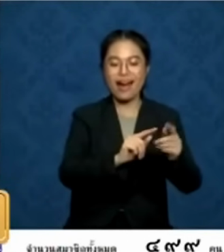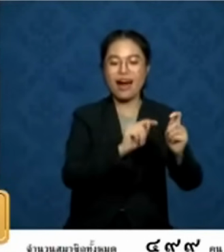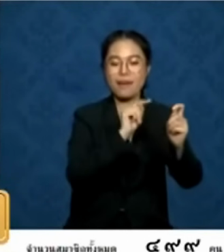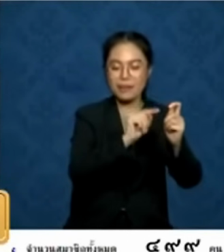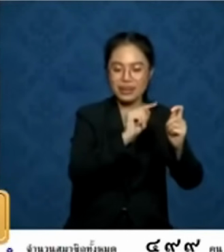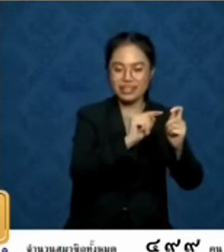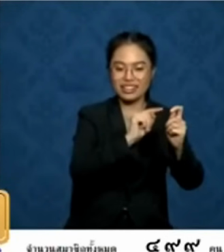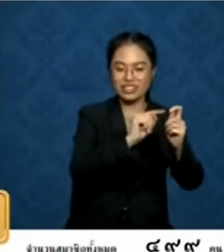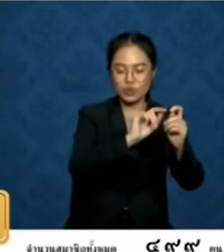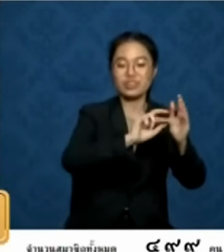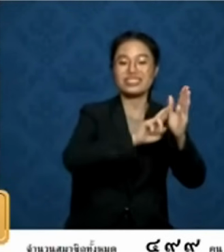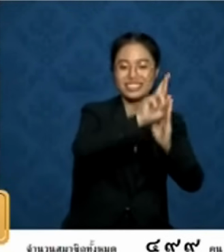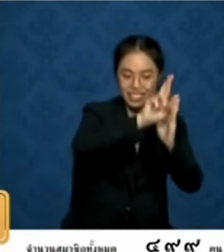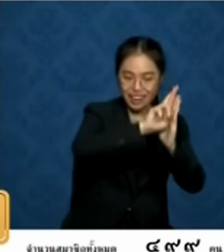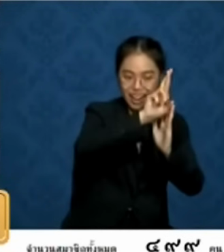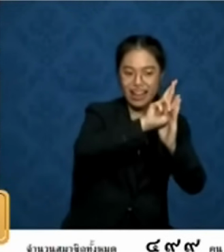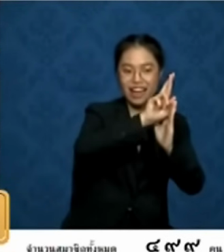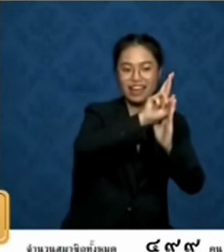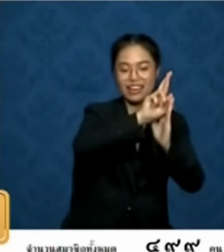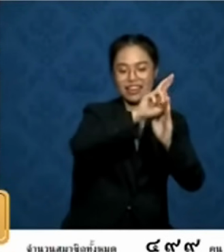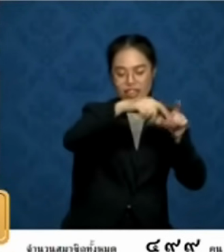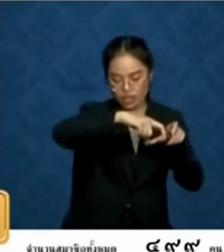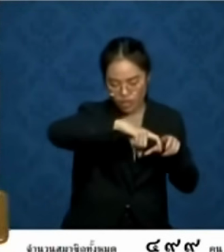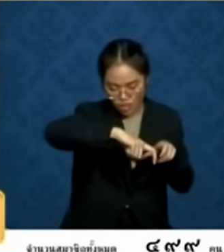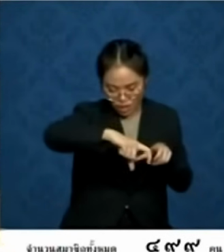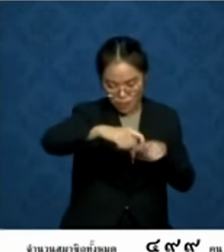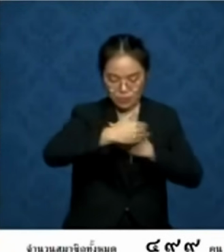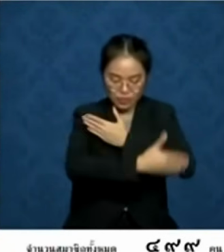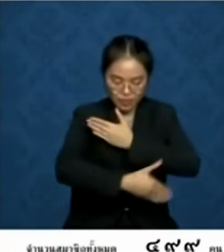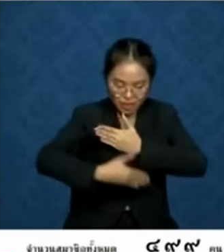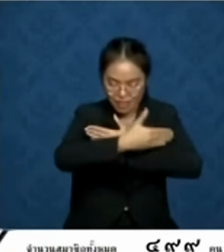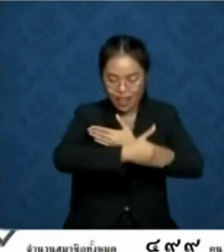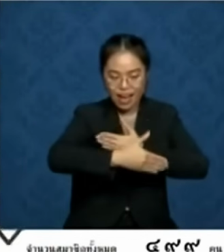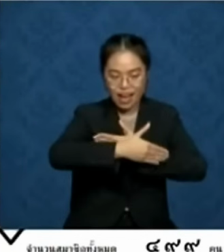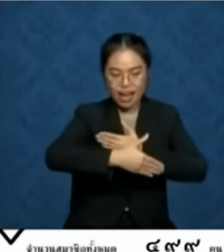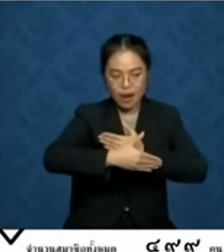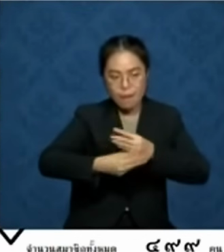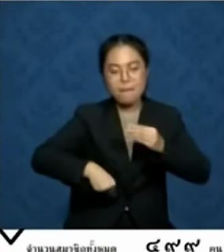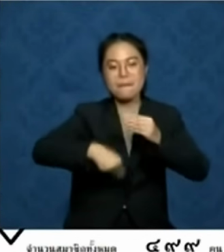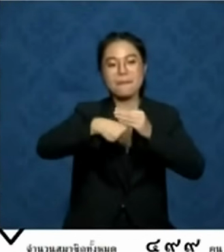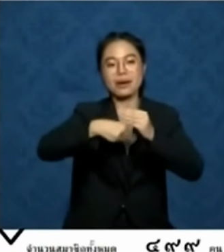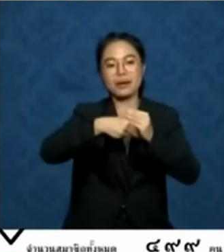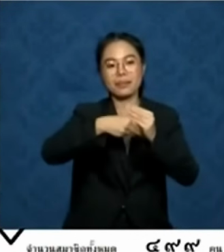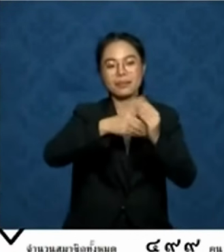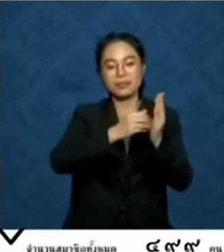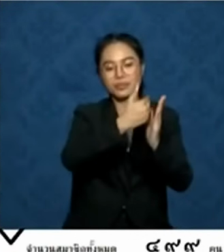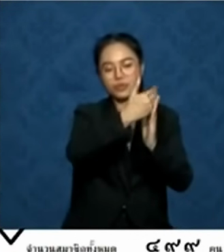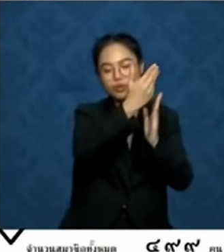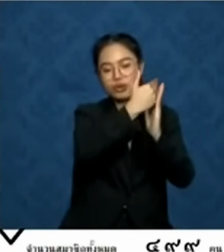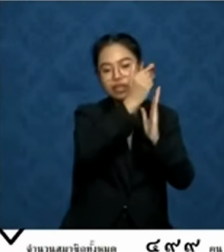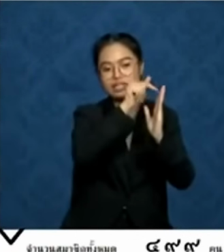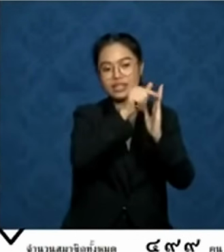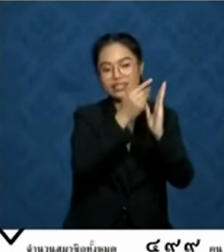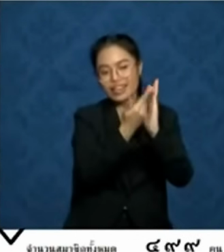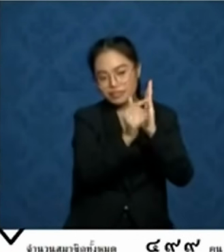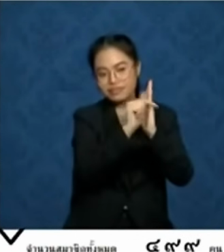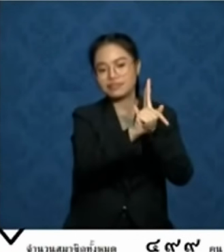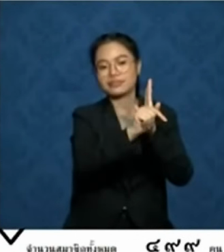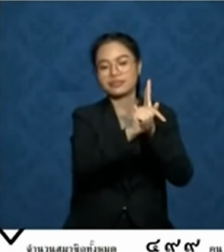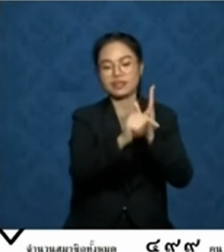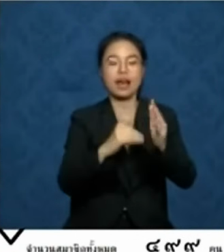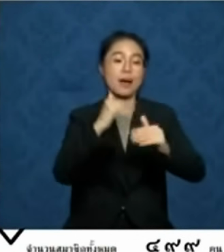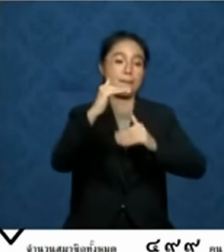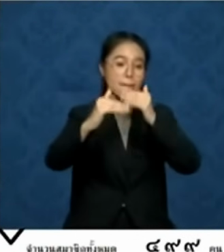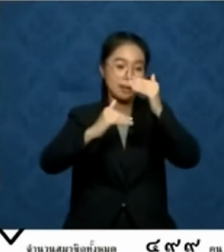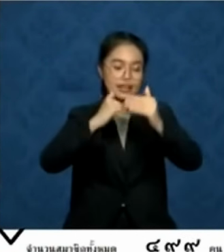ของสายบ้านไผ่มหาสารคาม101มุกดาหามนครปฐมและพัฒนาระบบรถ